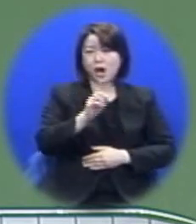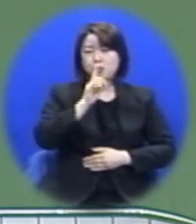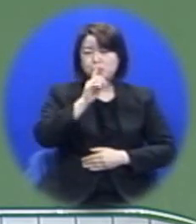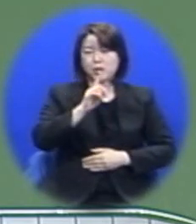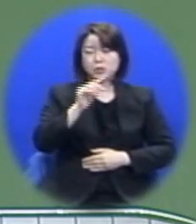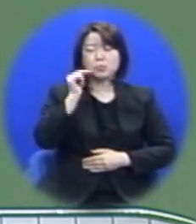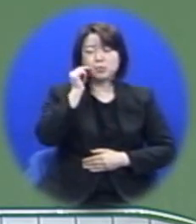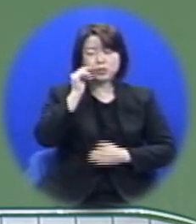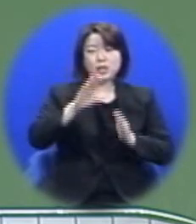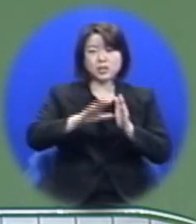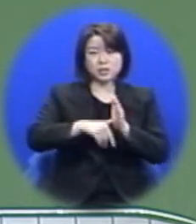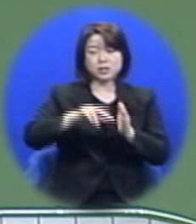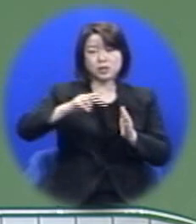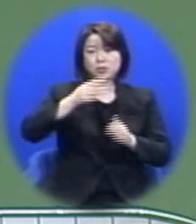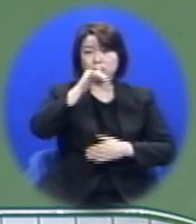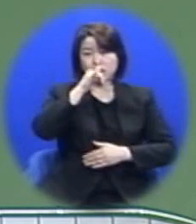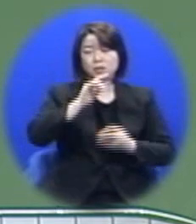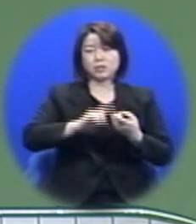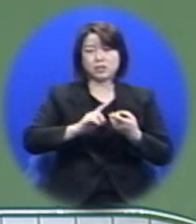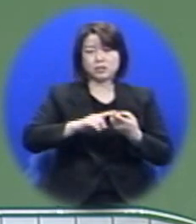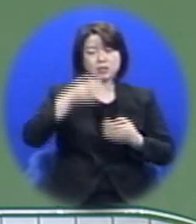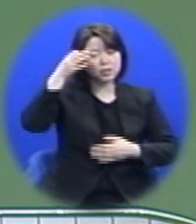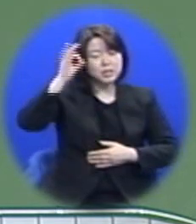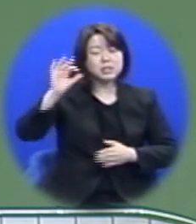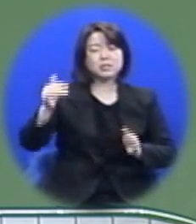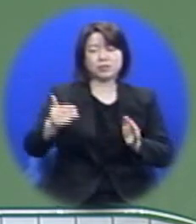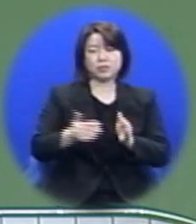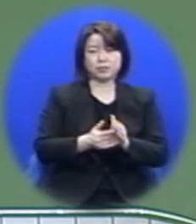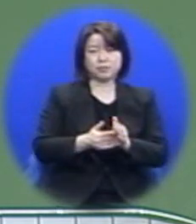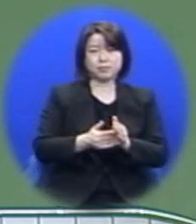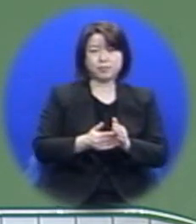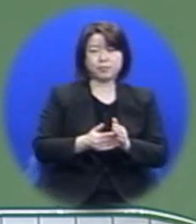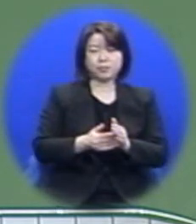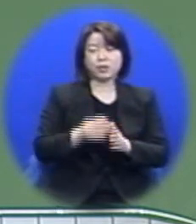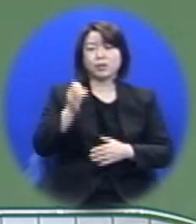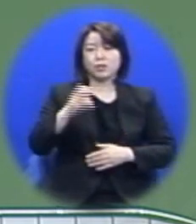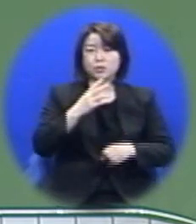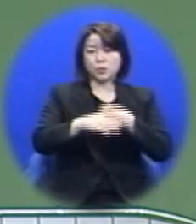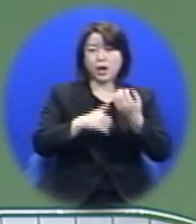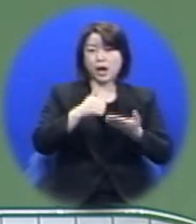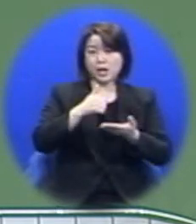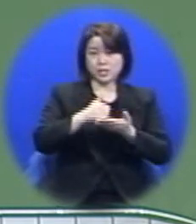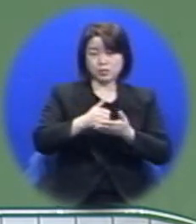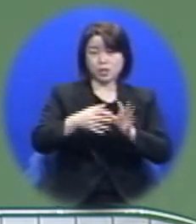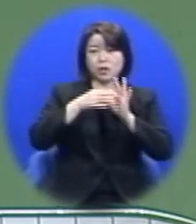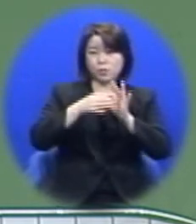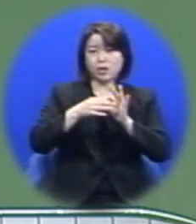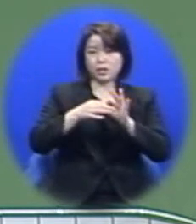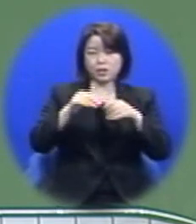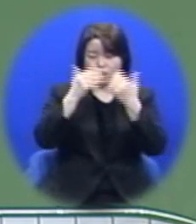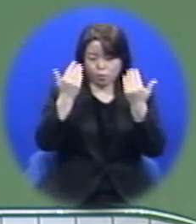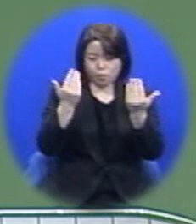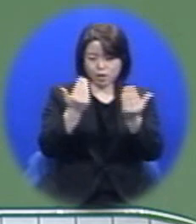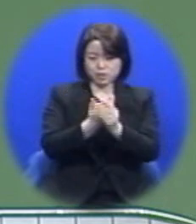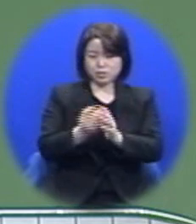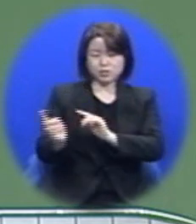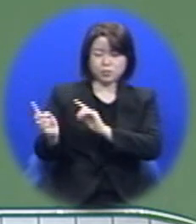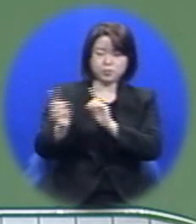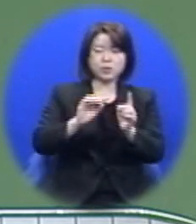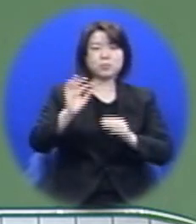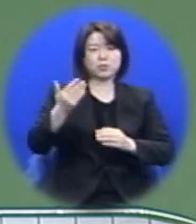못하실 때가 있다는 사실을 그가 인정하게 됩니다. 그리고 하나님과의 관계가 완전히 회복이 됩니다.